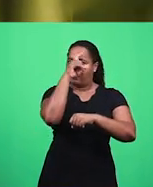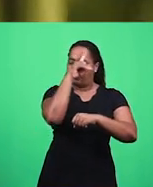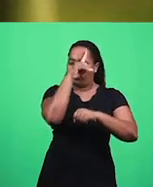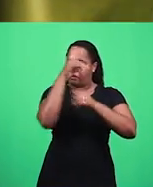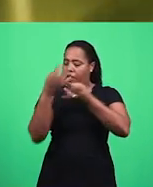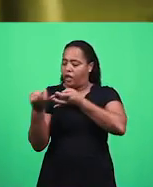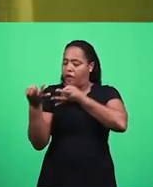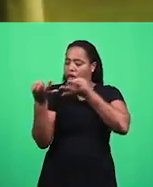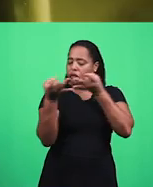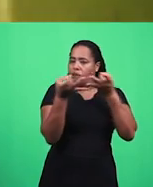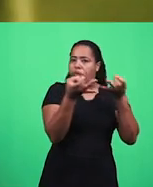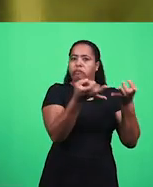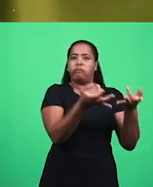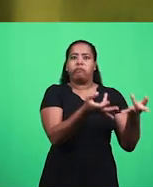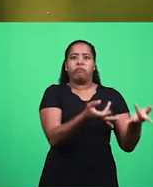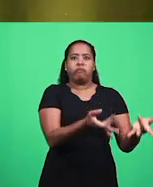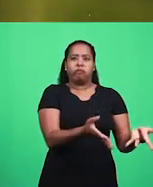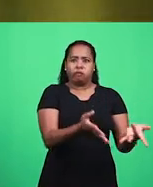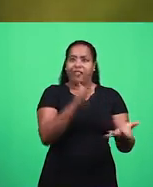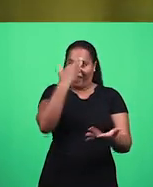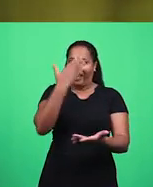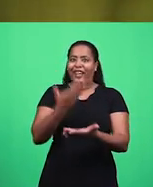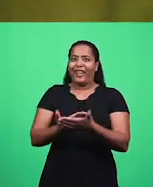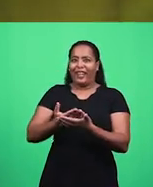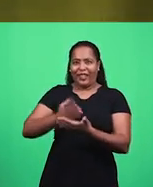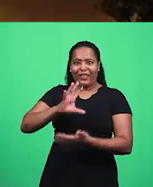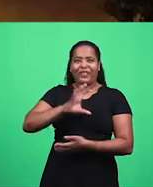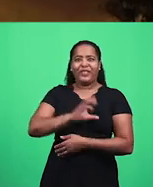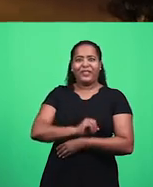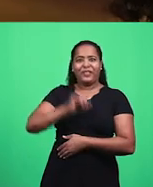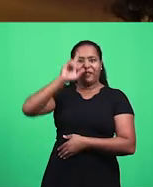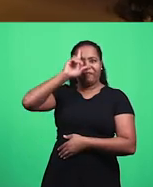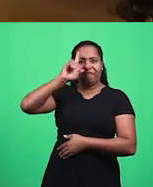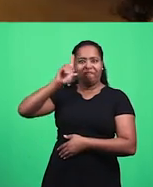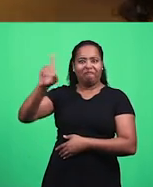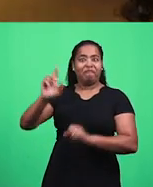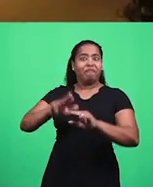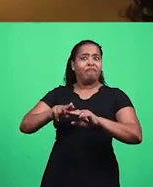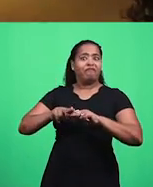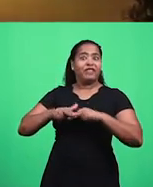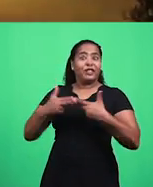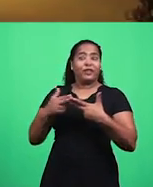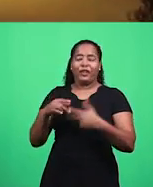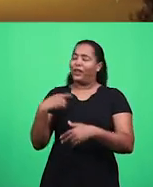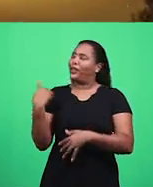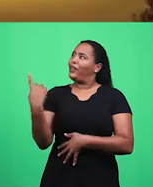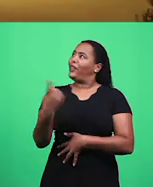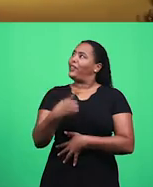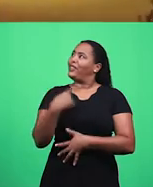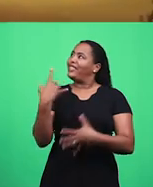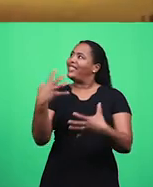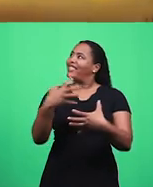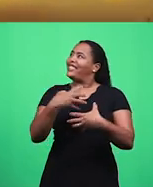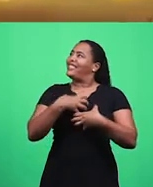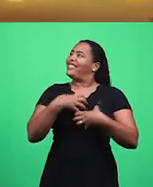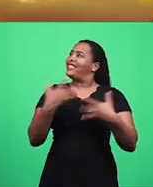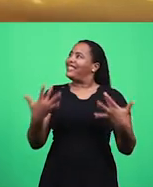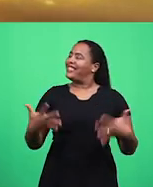Я не смотрю на обстоятельства. Смотрю только на любовь Его. И я не хожу